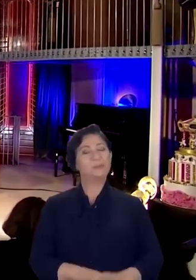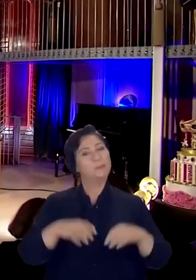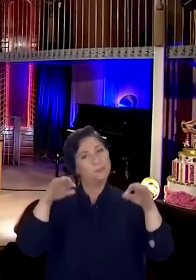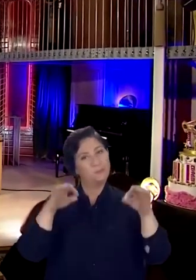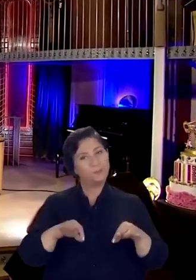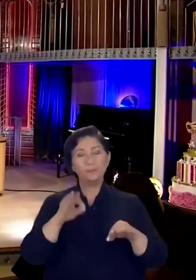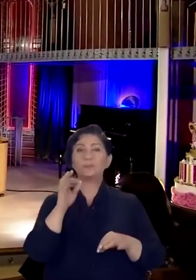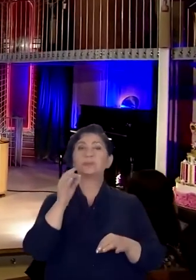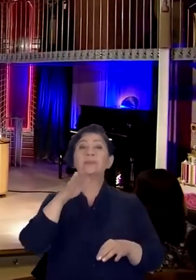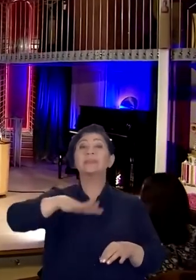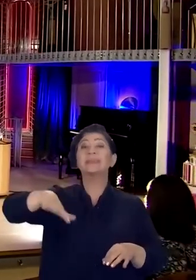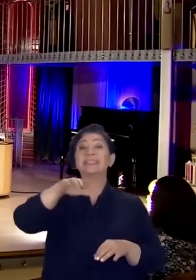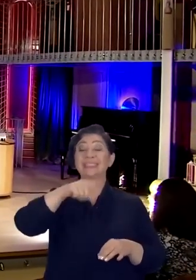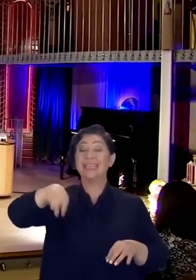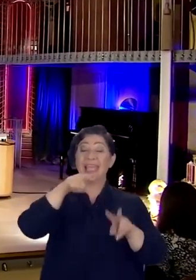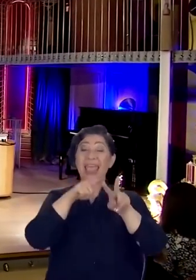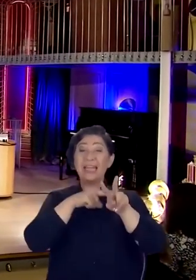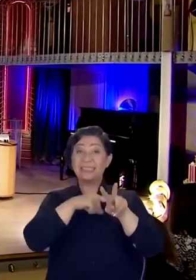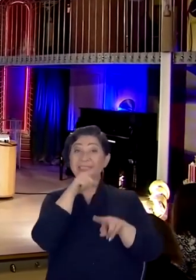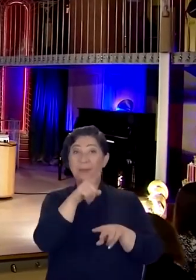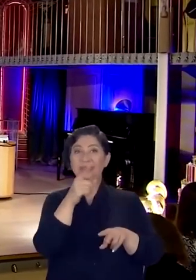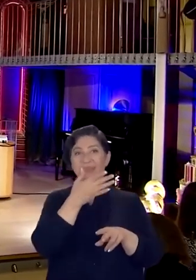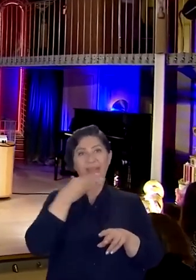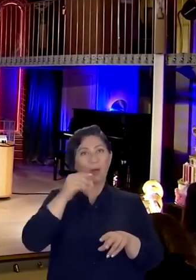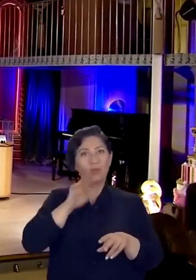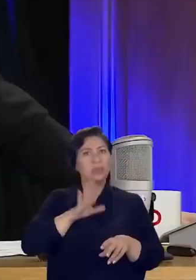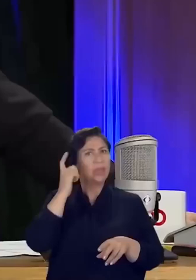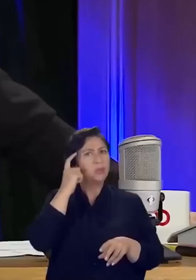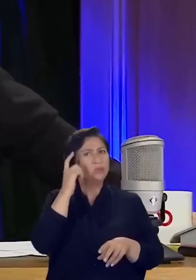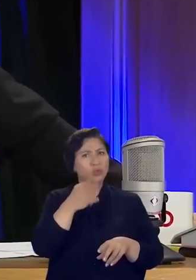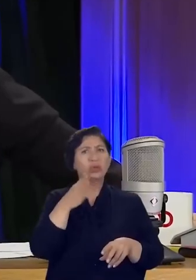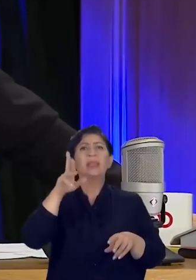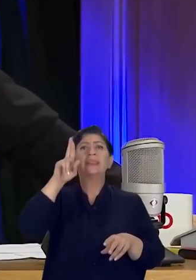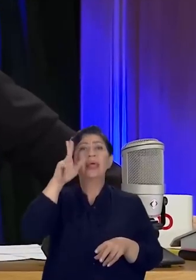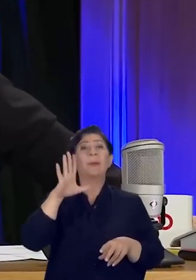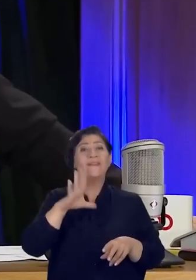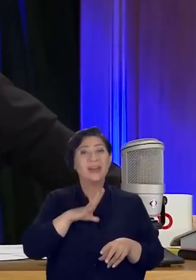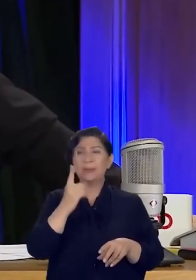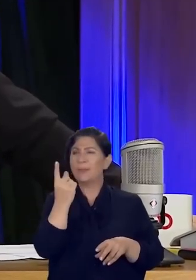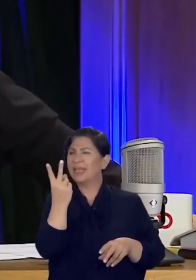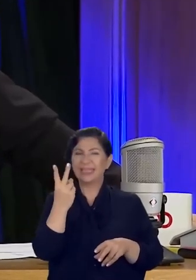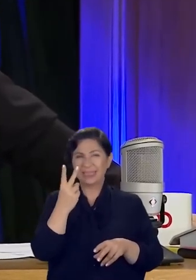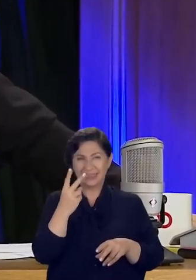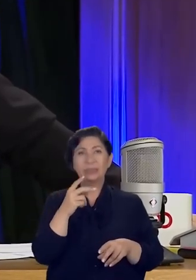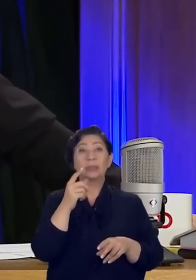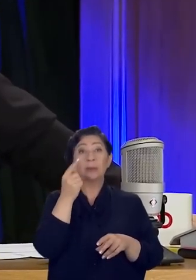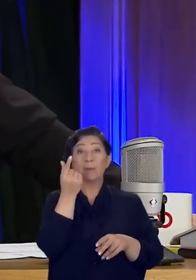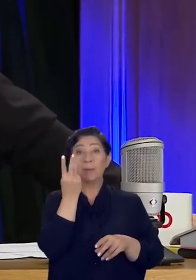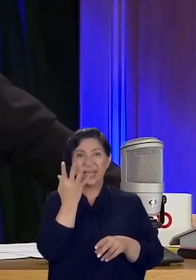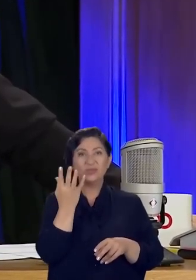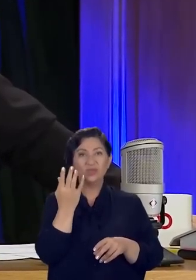Şimdi çocuklar tabii ki sizler Yasemin Sakallıoğlu'nu tanıyorsunuz ama tanımayan varsa bir iki kişi